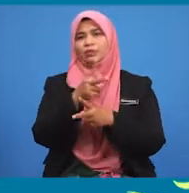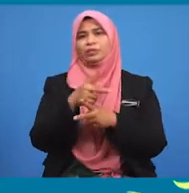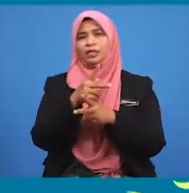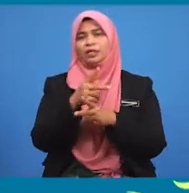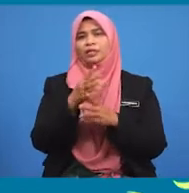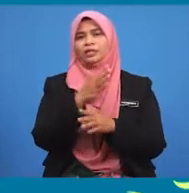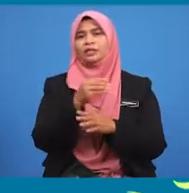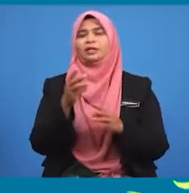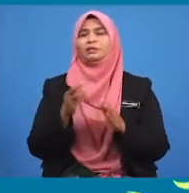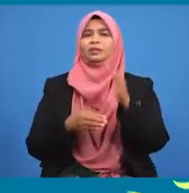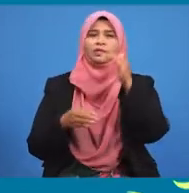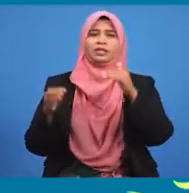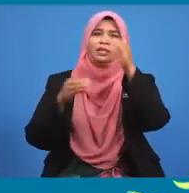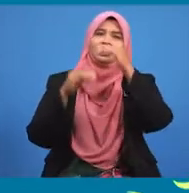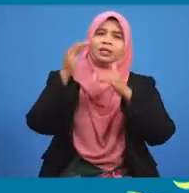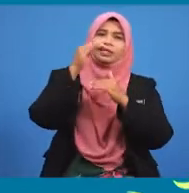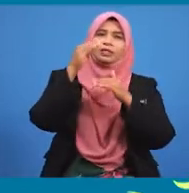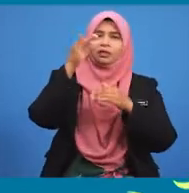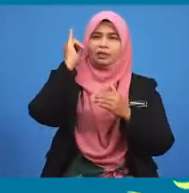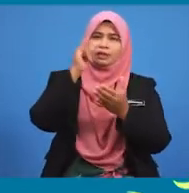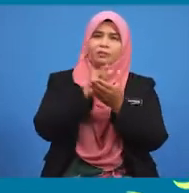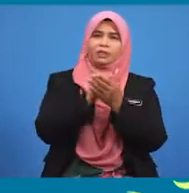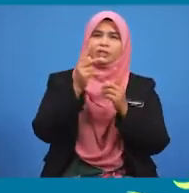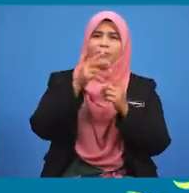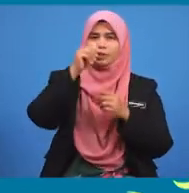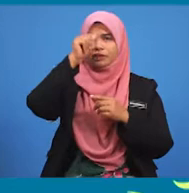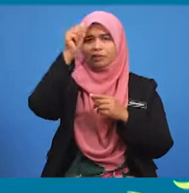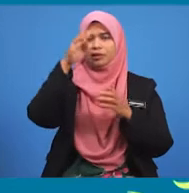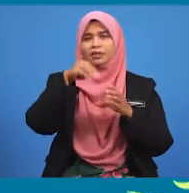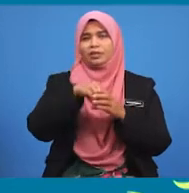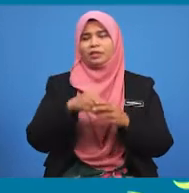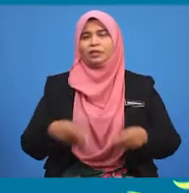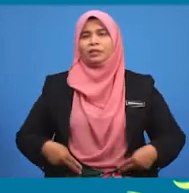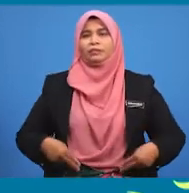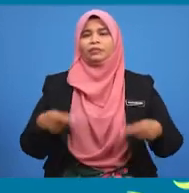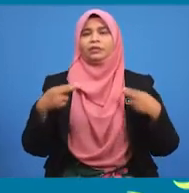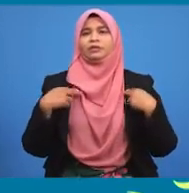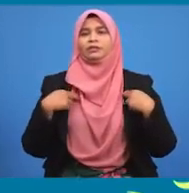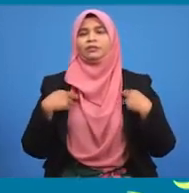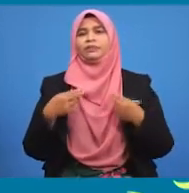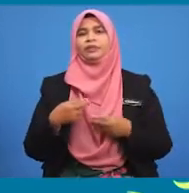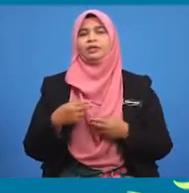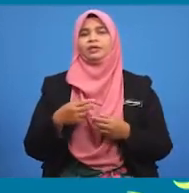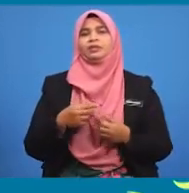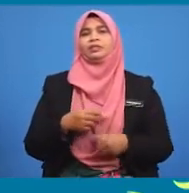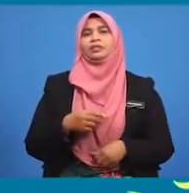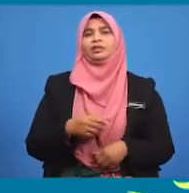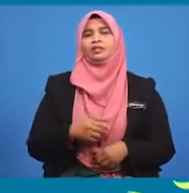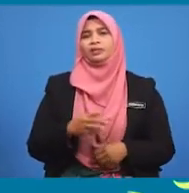meningkatkan keimanan kepada Allah dalam kehidupan. Yang pertama, kita lihat daripada sudut individu.